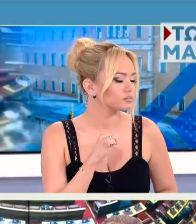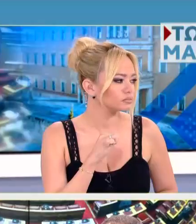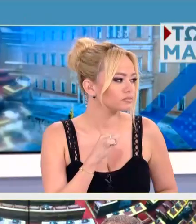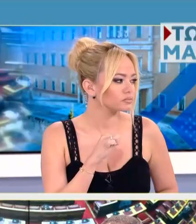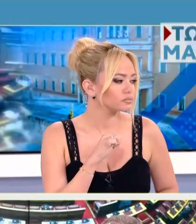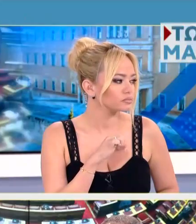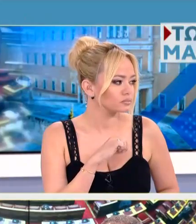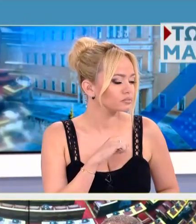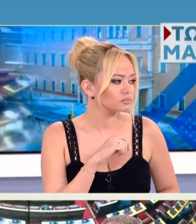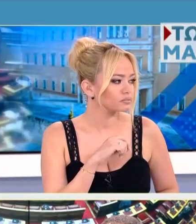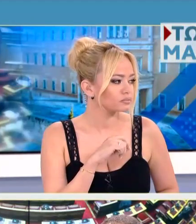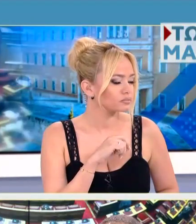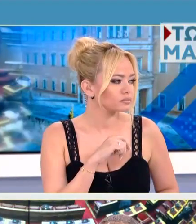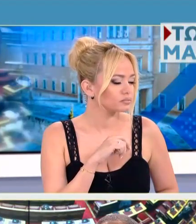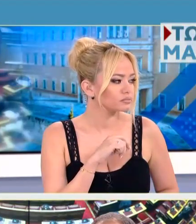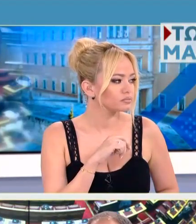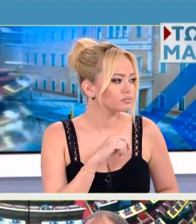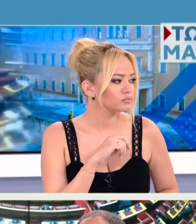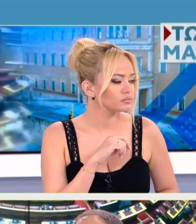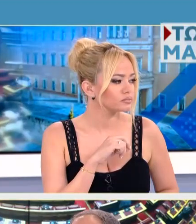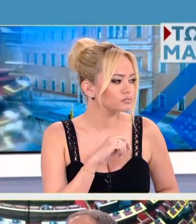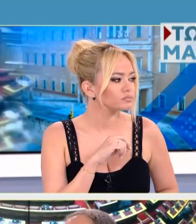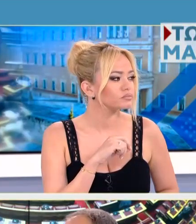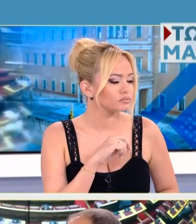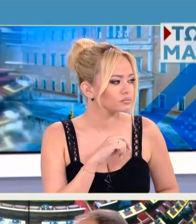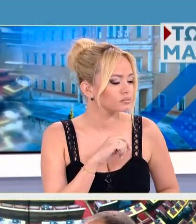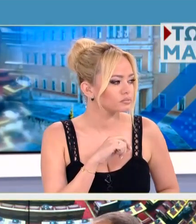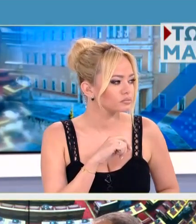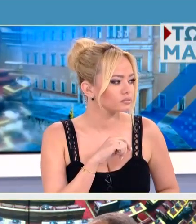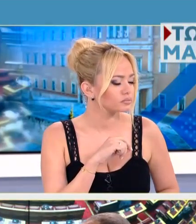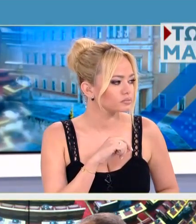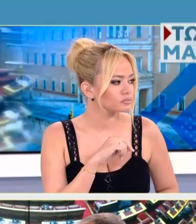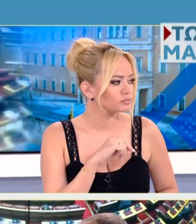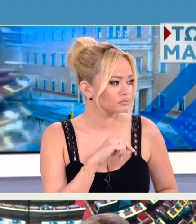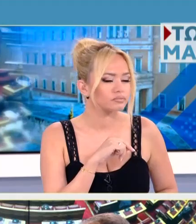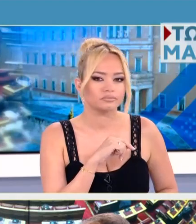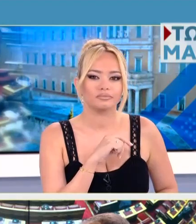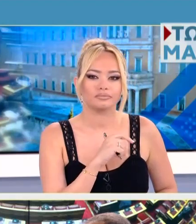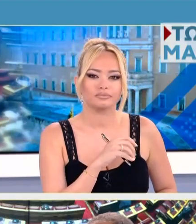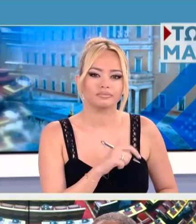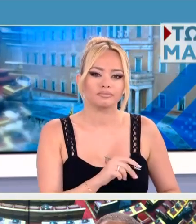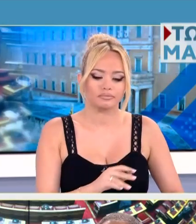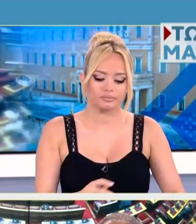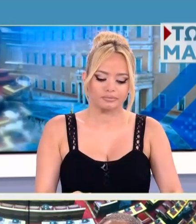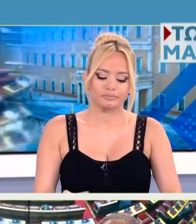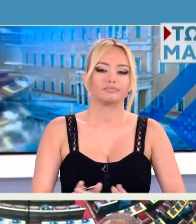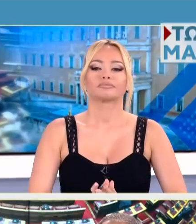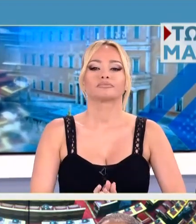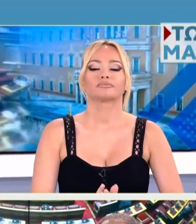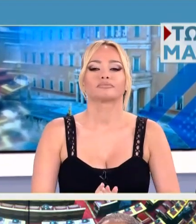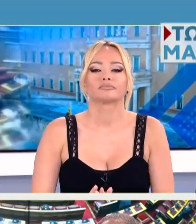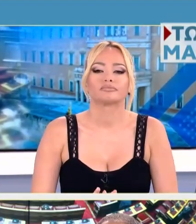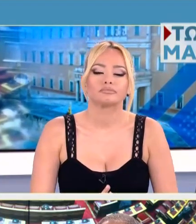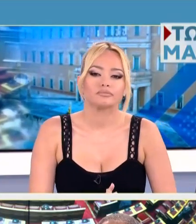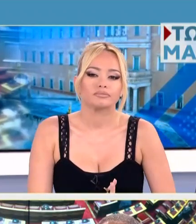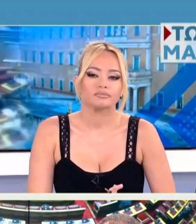Την επόμενη μέρα της όποιας διαδικασίας, όποιος και να βγει αρχηγός, μέσα από μια δημοκρατική διαδικασία, στο ίδιο κόμμα θα είμαστε όλοι και θα παλεύουμε. Άρα ας